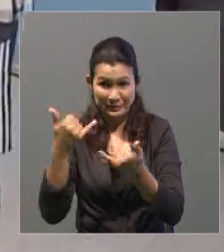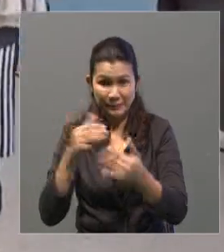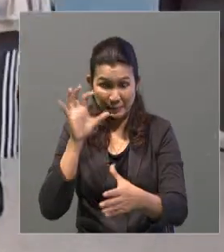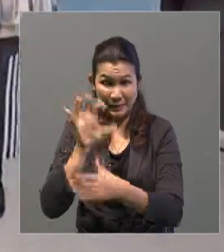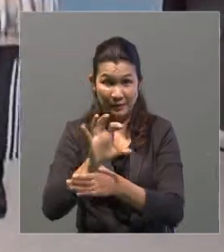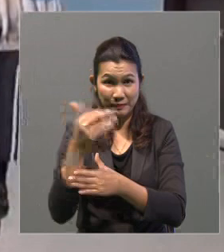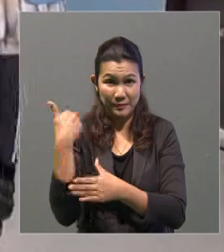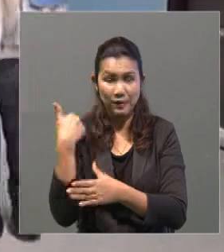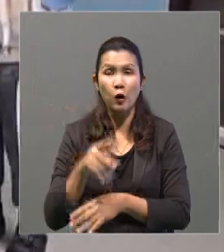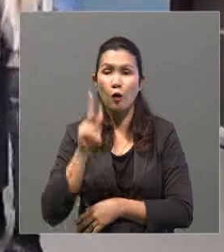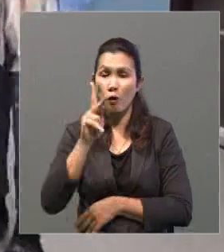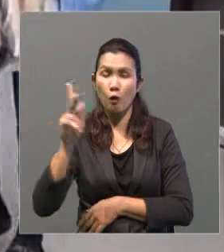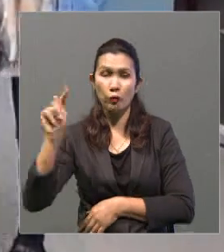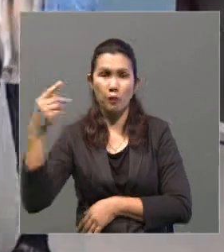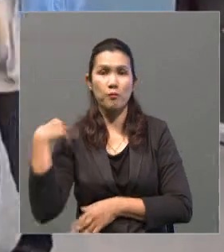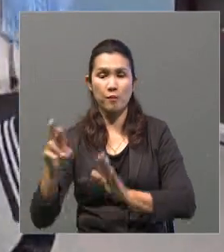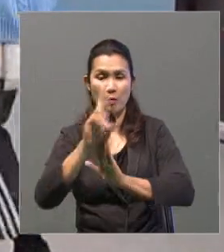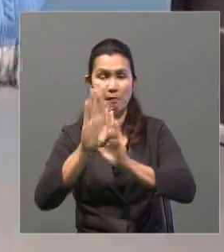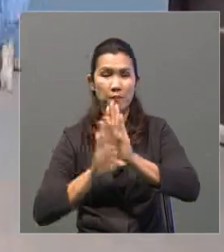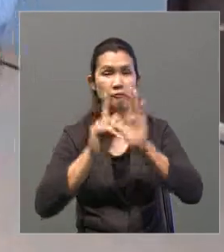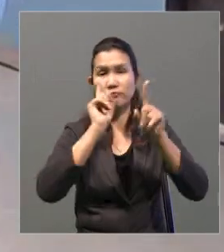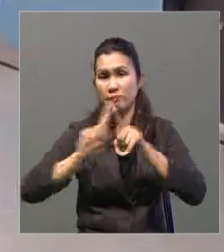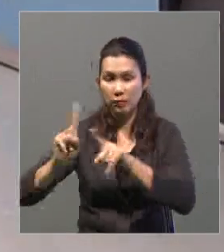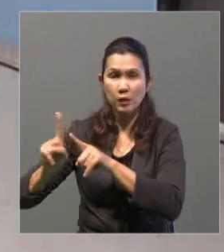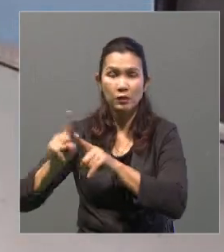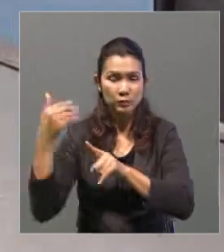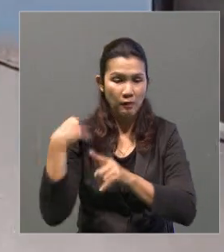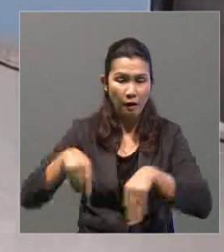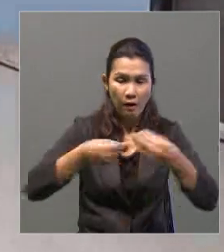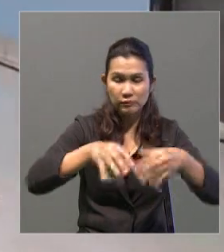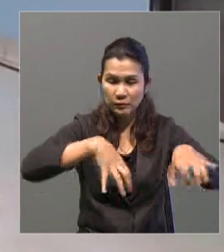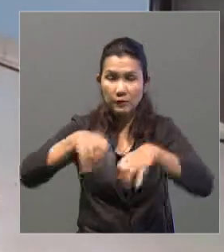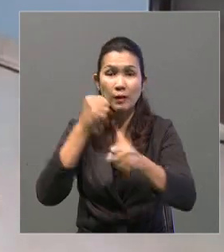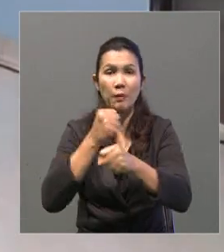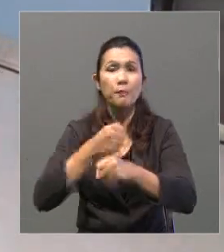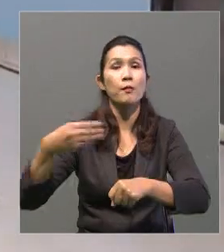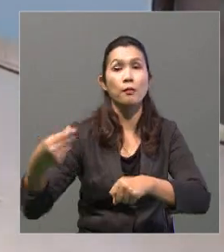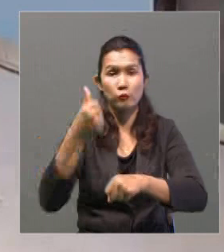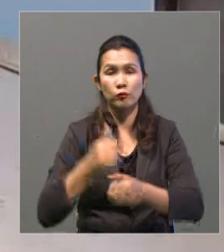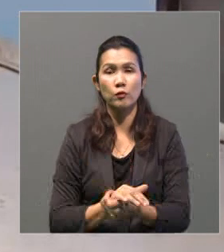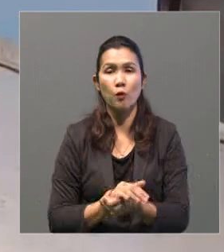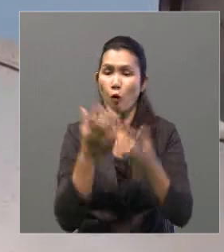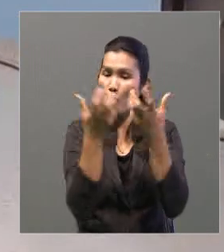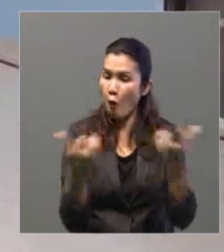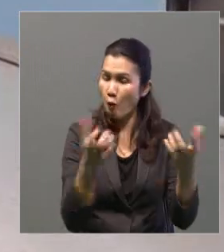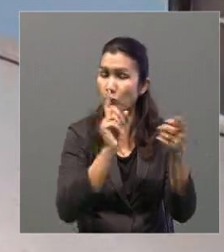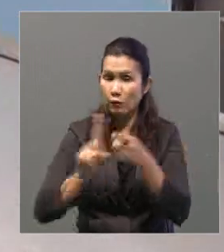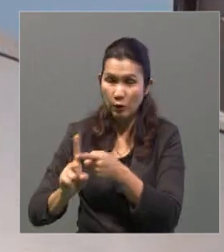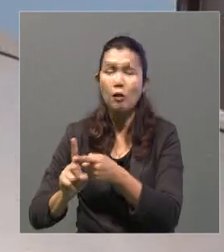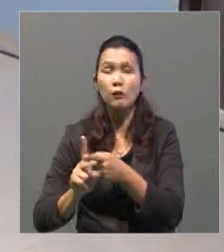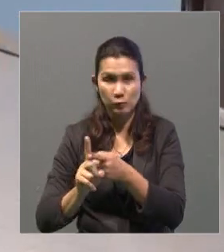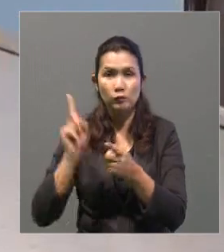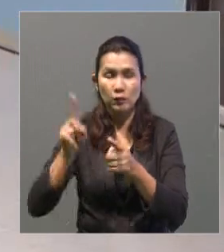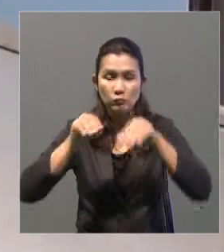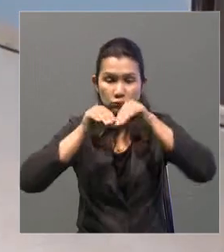ใช้กกตจะมีการออกระเบียบต่างๆมารองรับอย่างรวดเร็วนะคะเมื่อนั้นเครื่องมือต่างๆก็